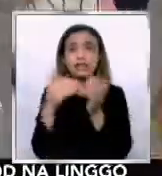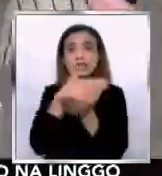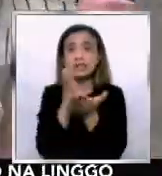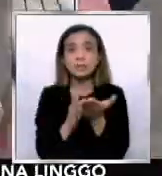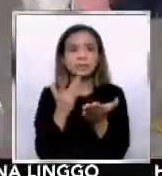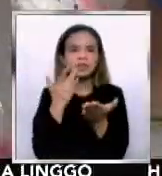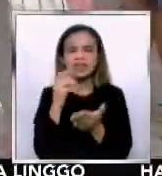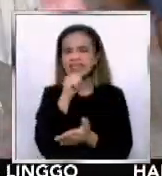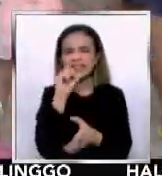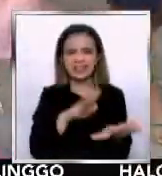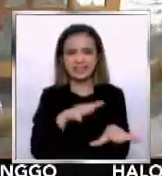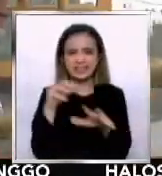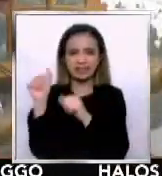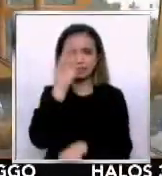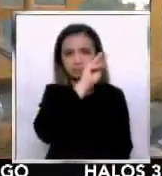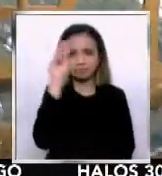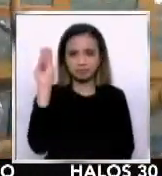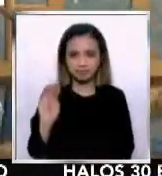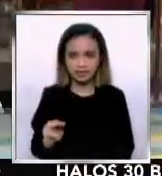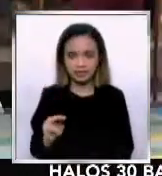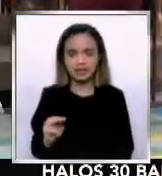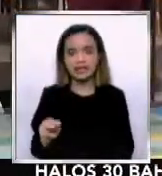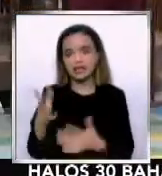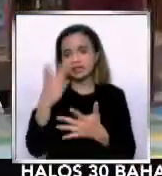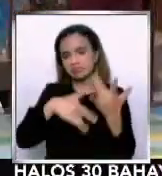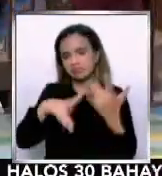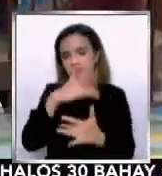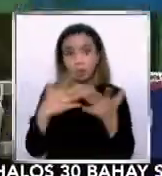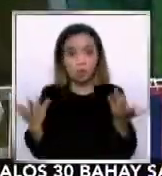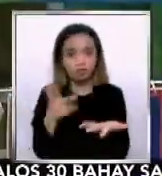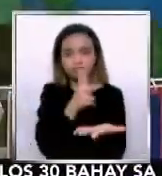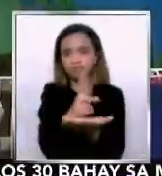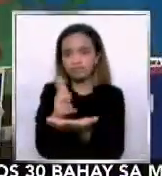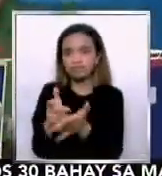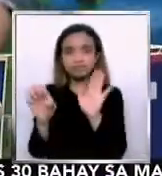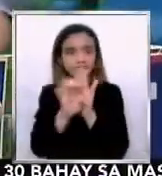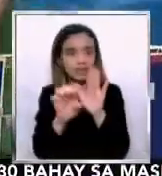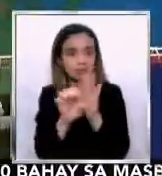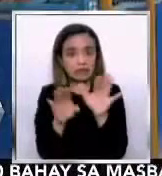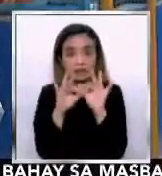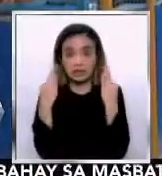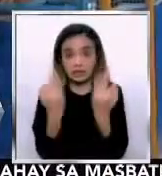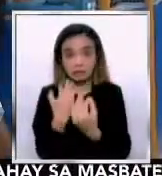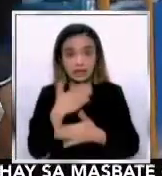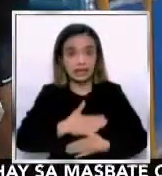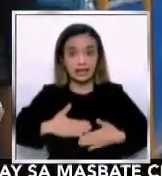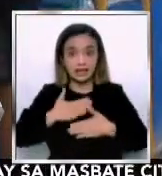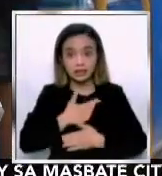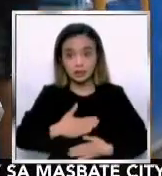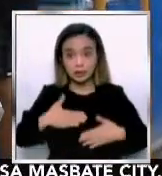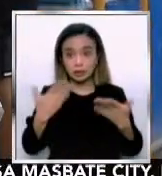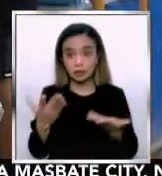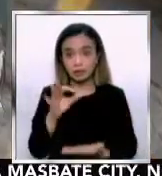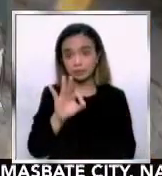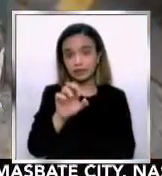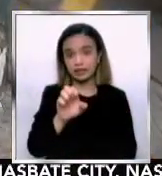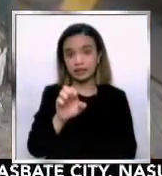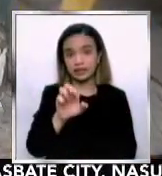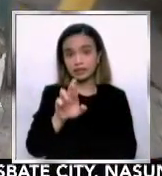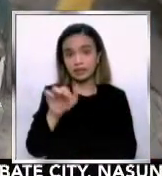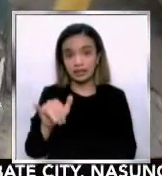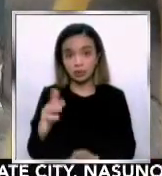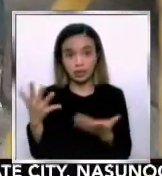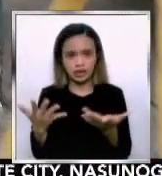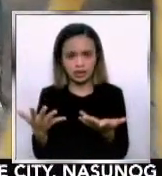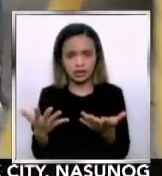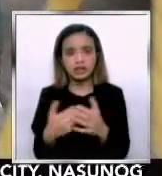ng Metro Manila at sa mga parke mamasyal. Tulad ng ilang pamilyang ini-enjoy ang rides at perya sa Quezon Memorial Circle. Expected